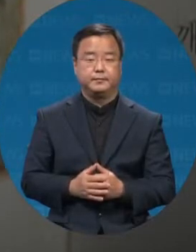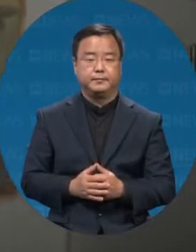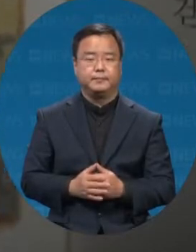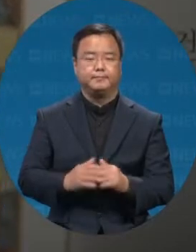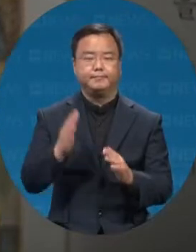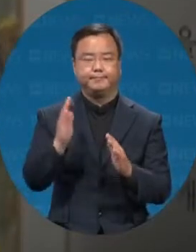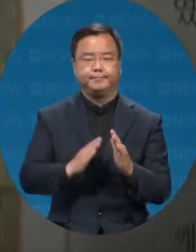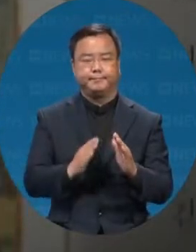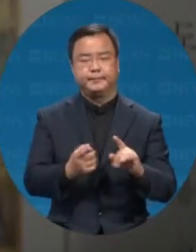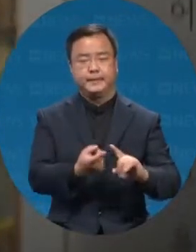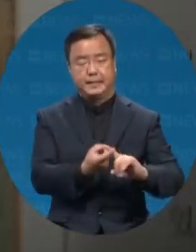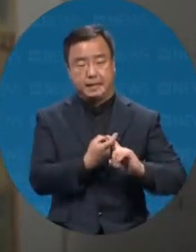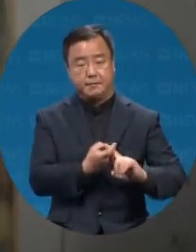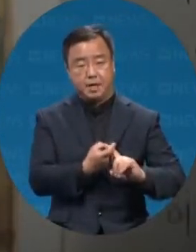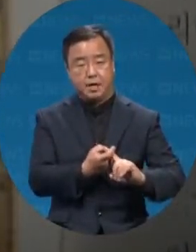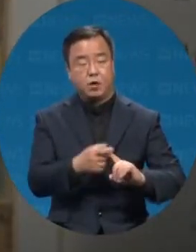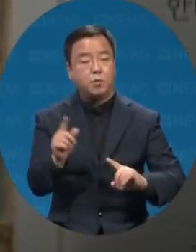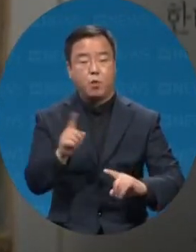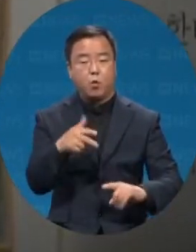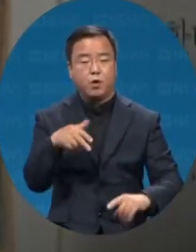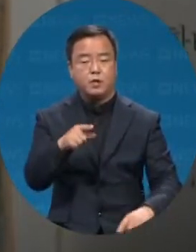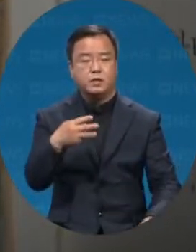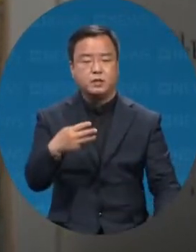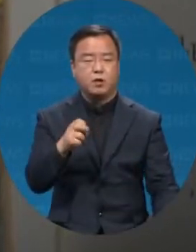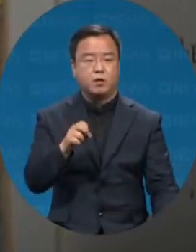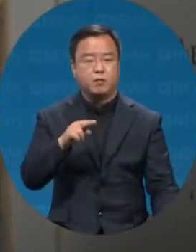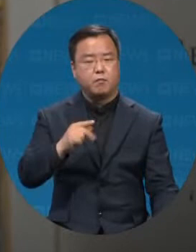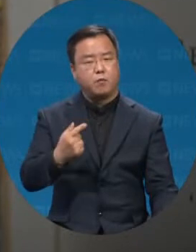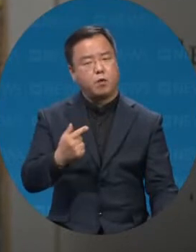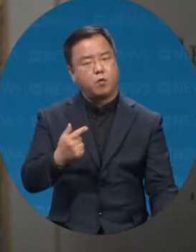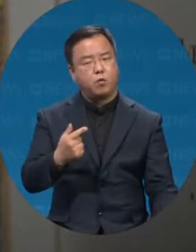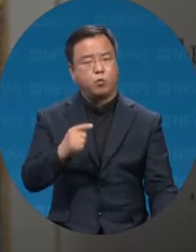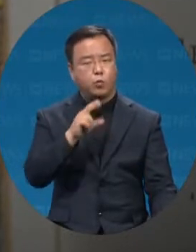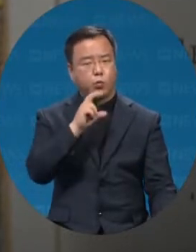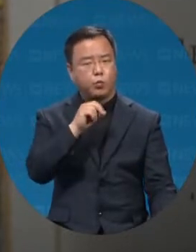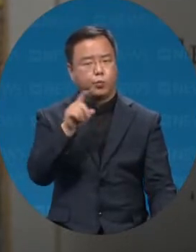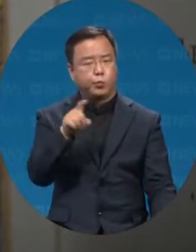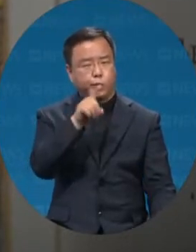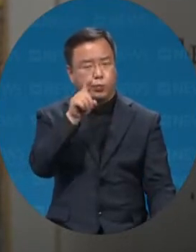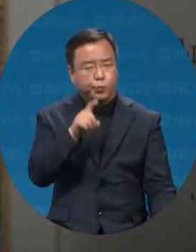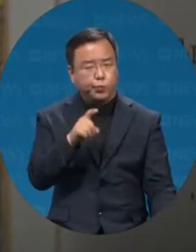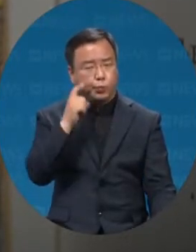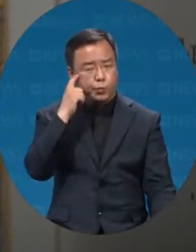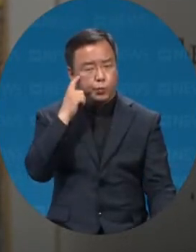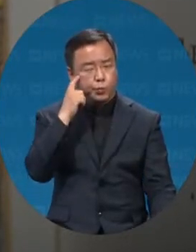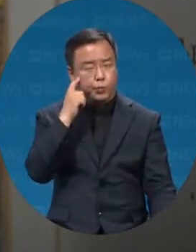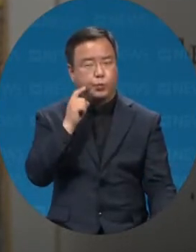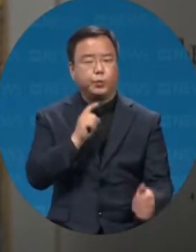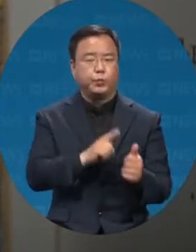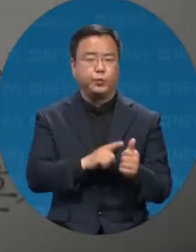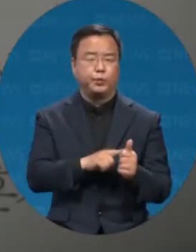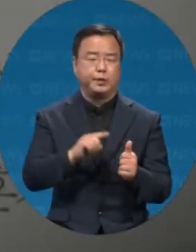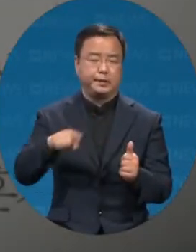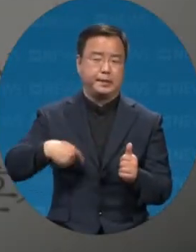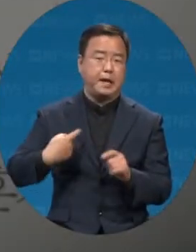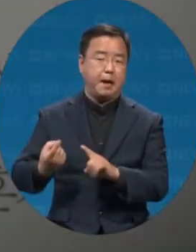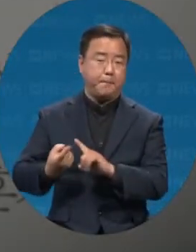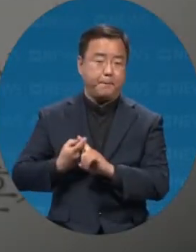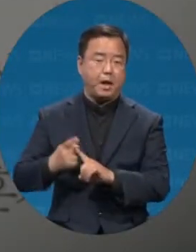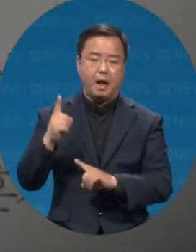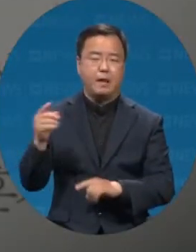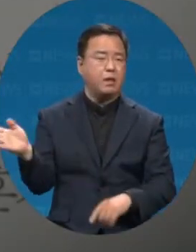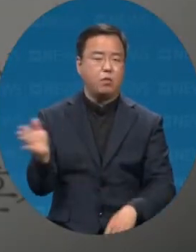절대 편이 되어주는 절편이라고 꼬랑지는 고개를 갸웃거렸어. 꼬랑지는 이제껏 자기 편이 하나도